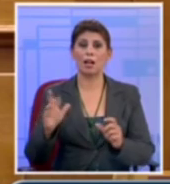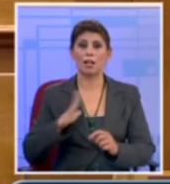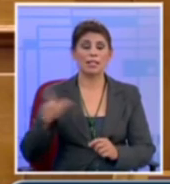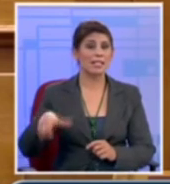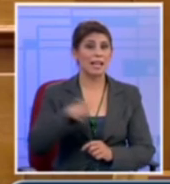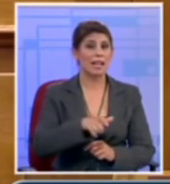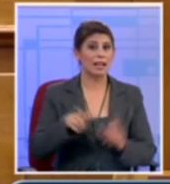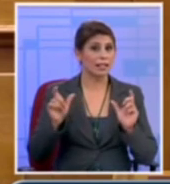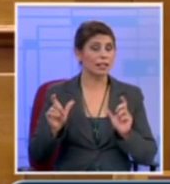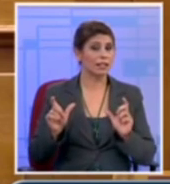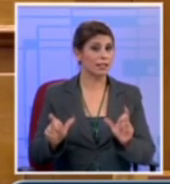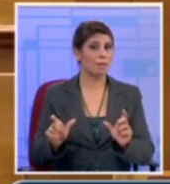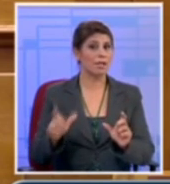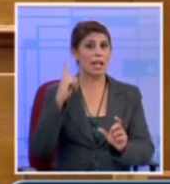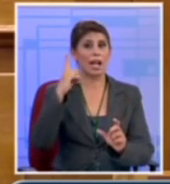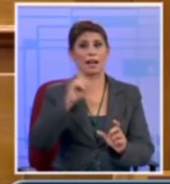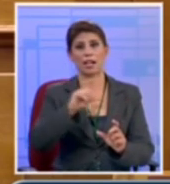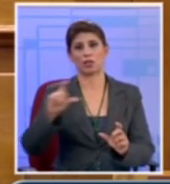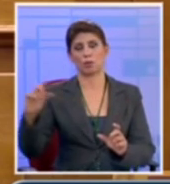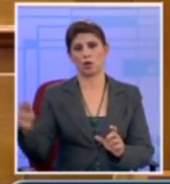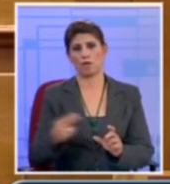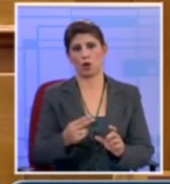οπλών δυνάμεων. 1 εκατομμύριο ευρώ.